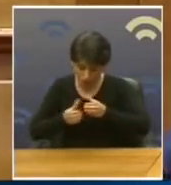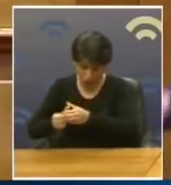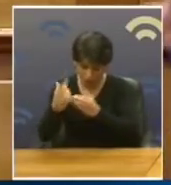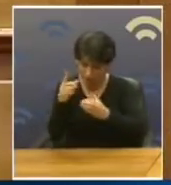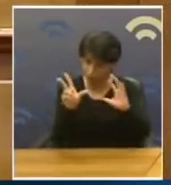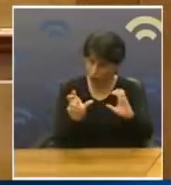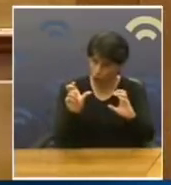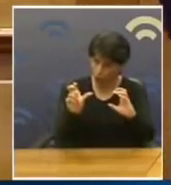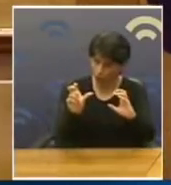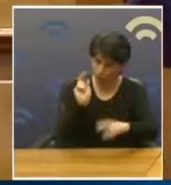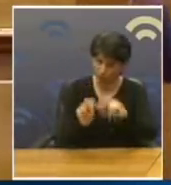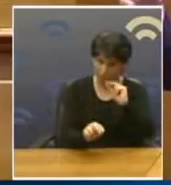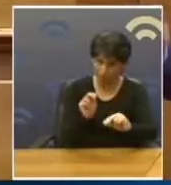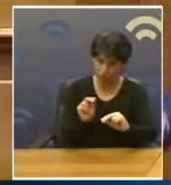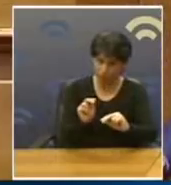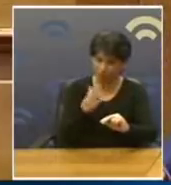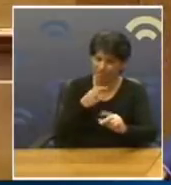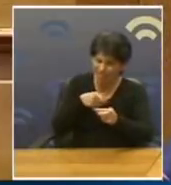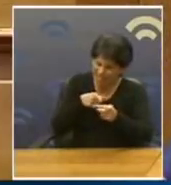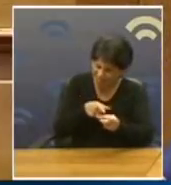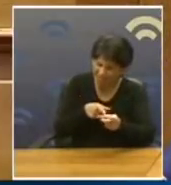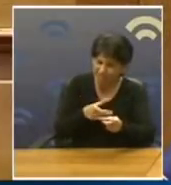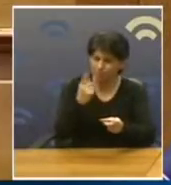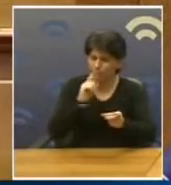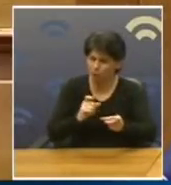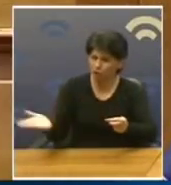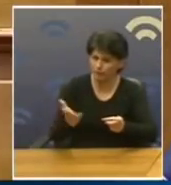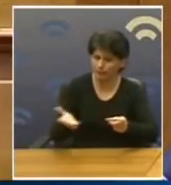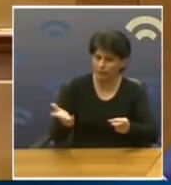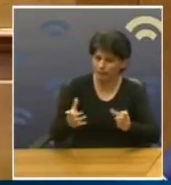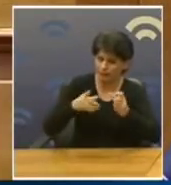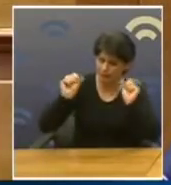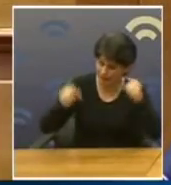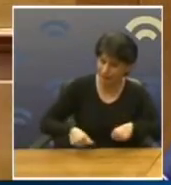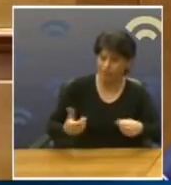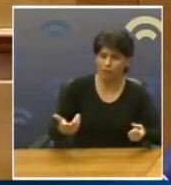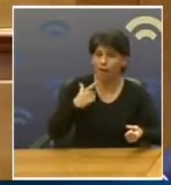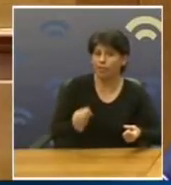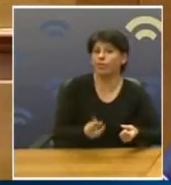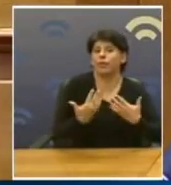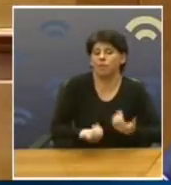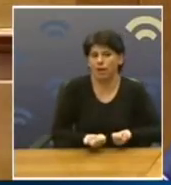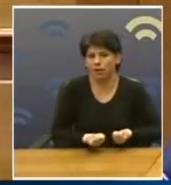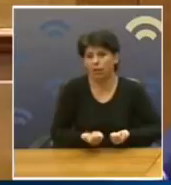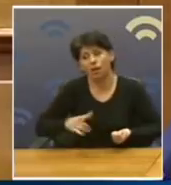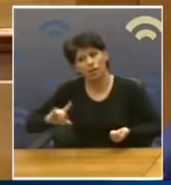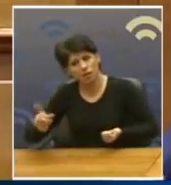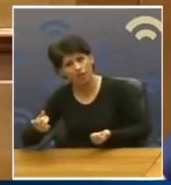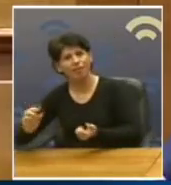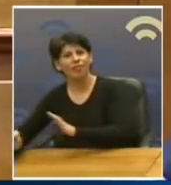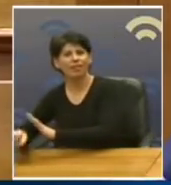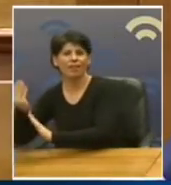έχει, επιτρέψτε μου τον όρο, εκβιαστεί η συνένεση, αν δεν υπάρχει, αν δεν μπορεί να προκύψει, είτε θα έχει